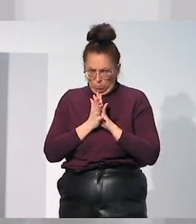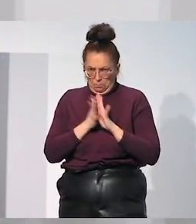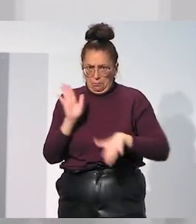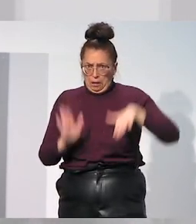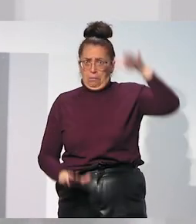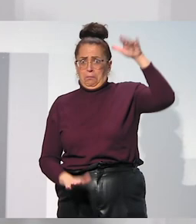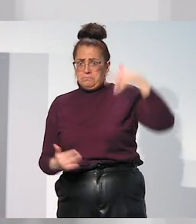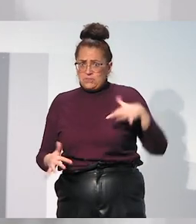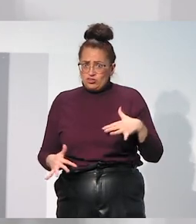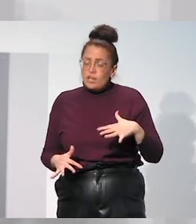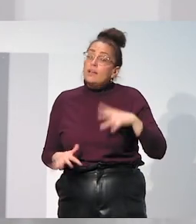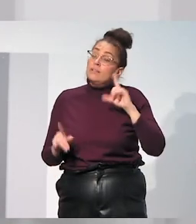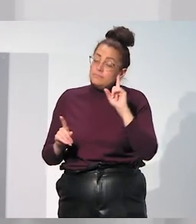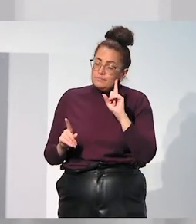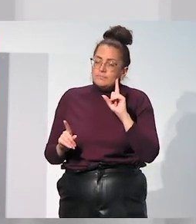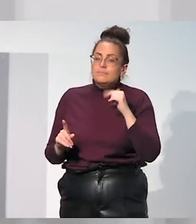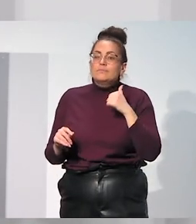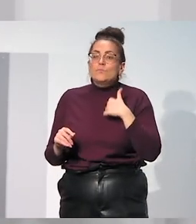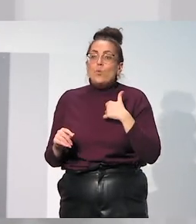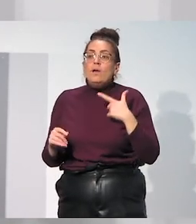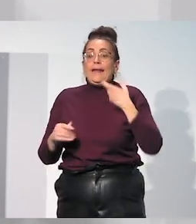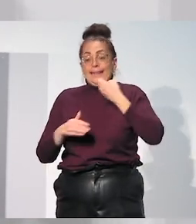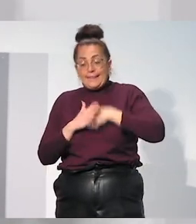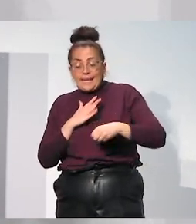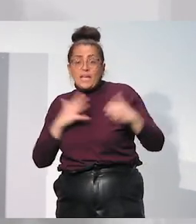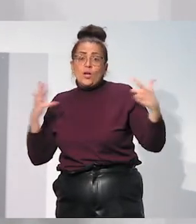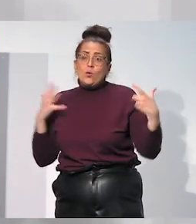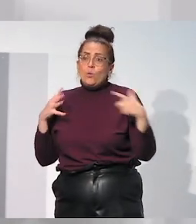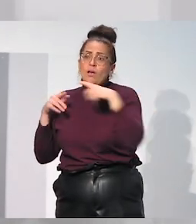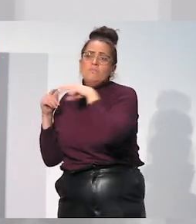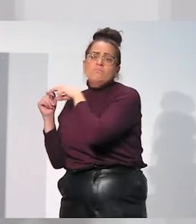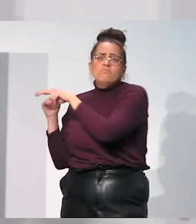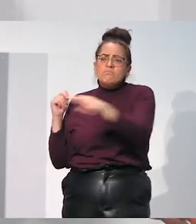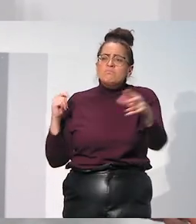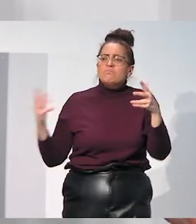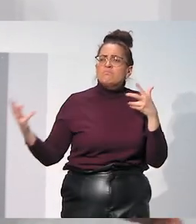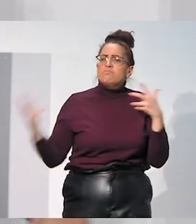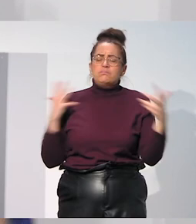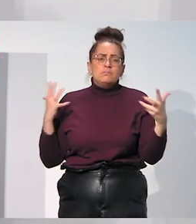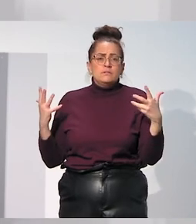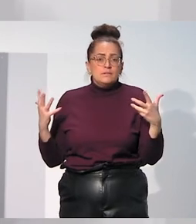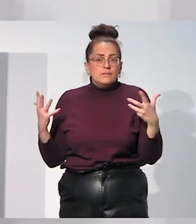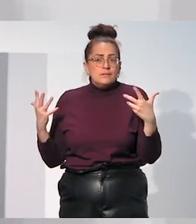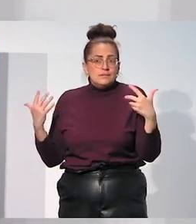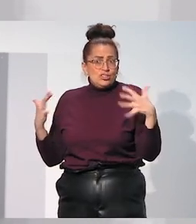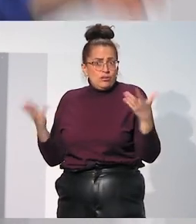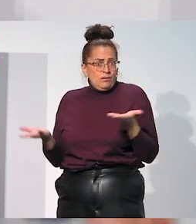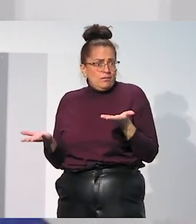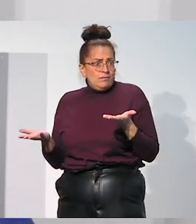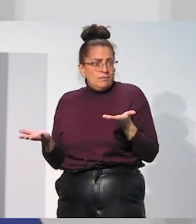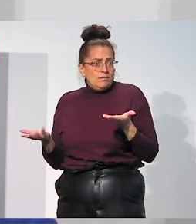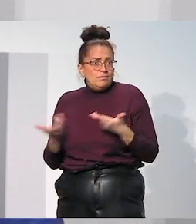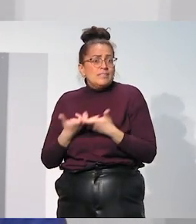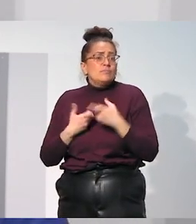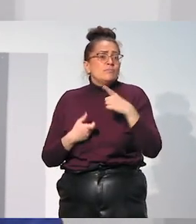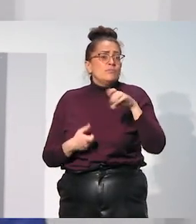Mais je suis née dans un paysage qui m'a donné un accès immédiat au paysage de Nicolas de